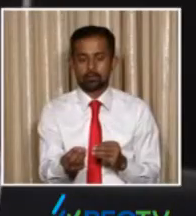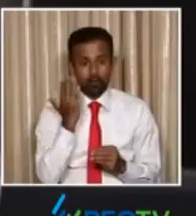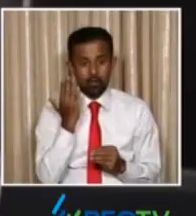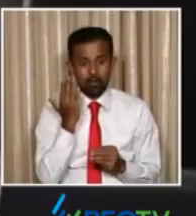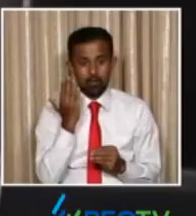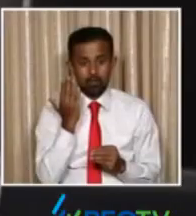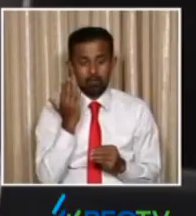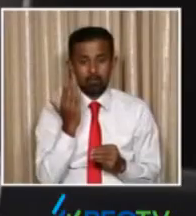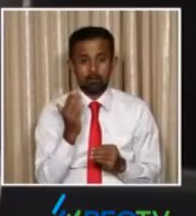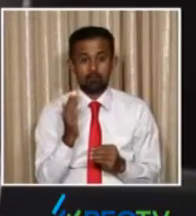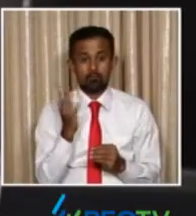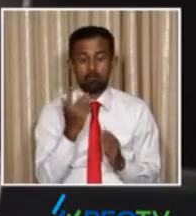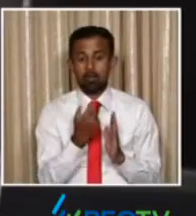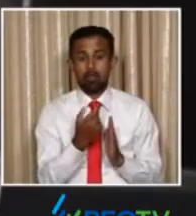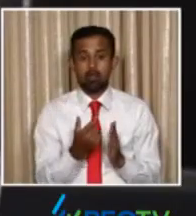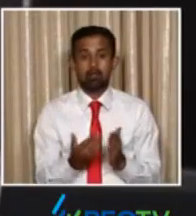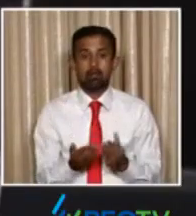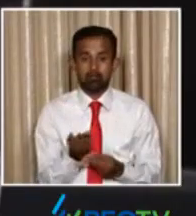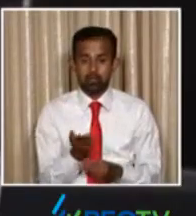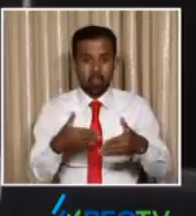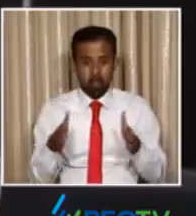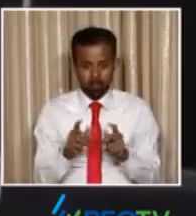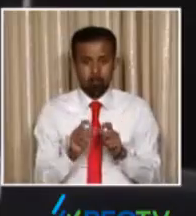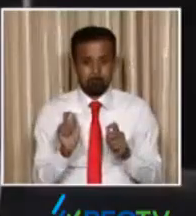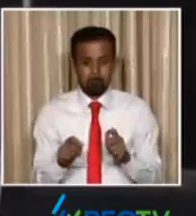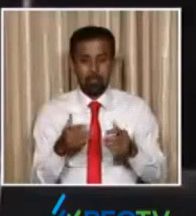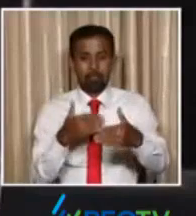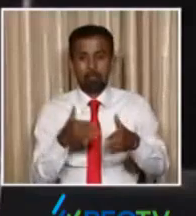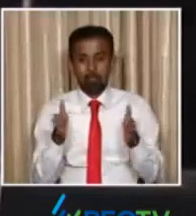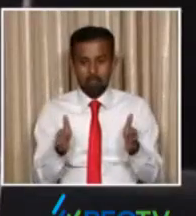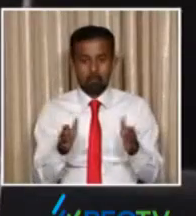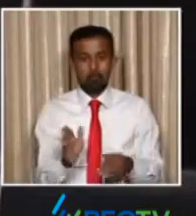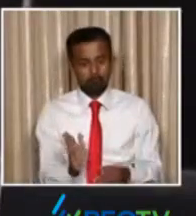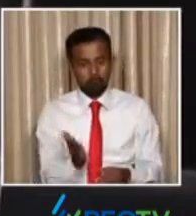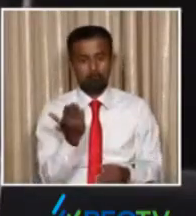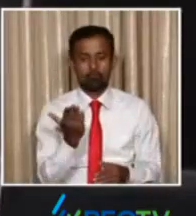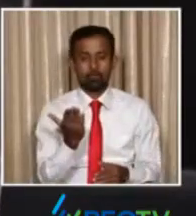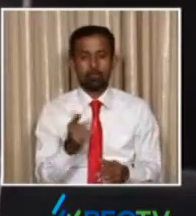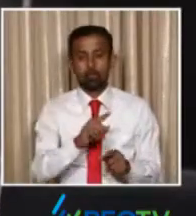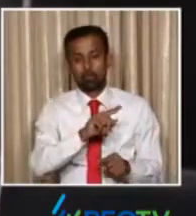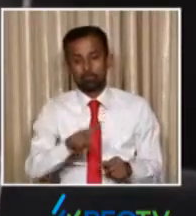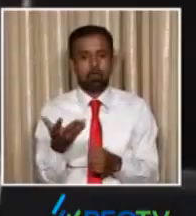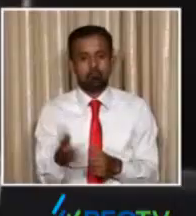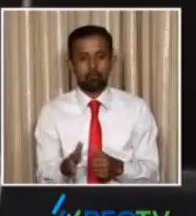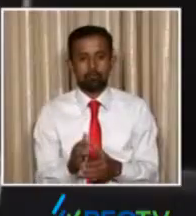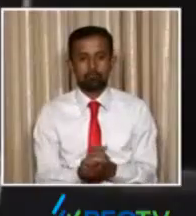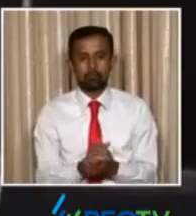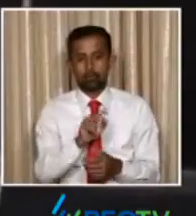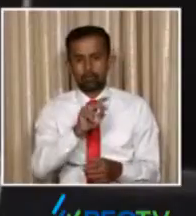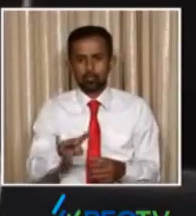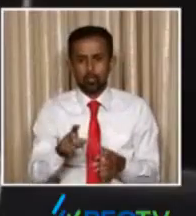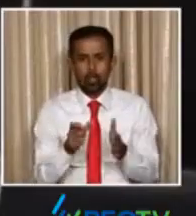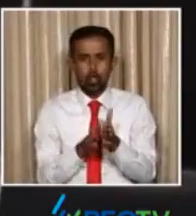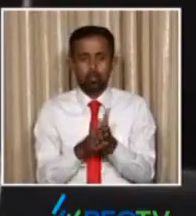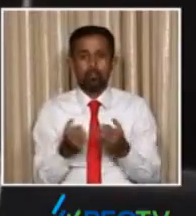විශේෂ අවසරයක් ඉල්ලා සිටිය කැබිනට් මණ්ඩලයෙන් Cabinet Monday we sing a Sanda Anukarak Sabava Patkala. The Anukarak